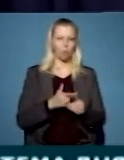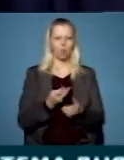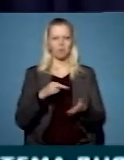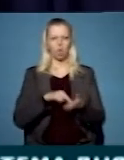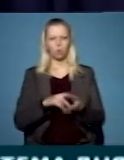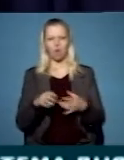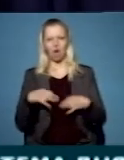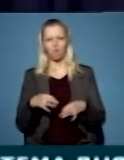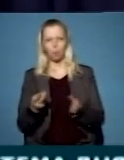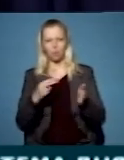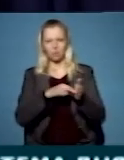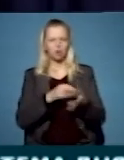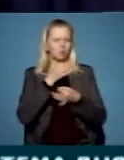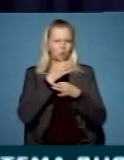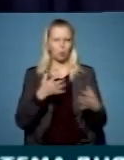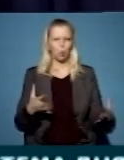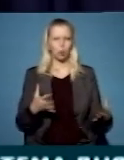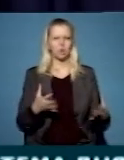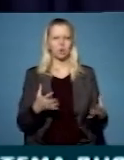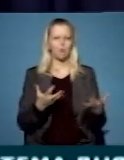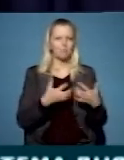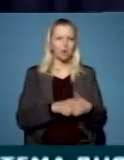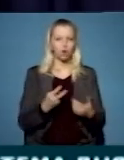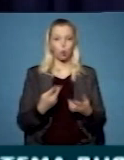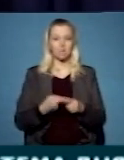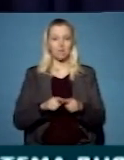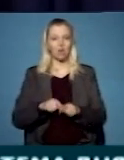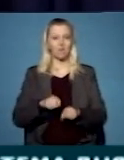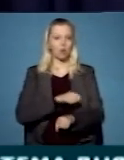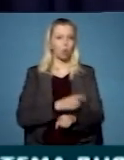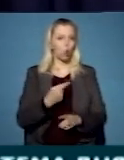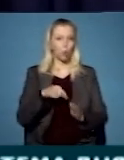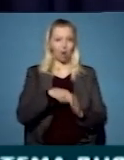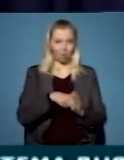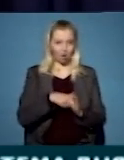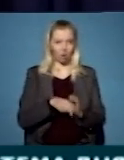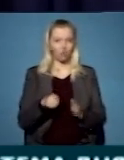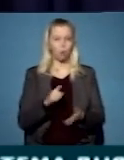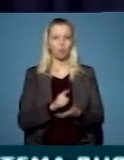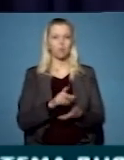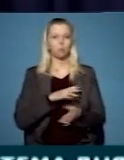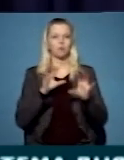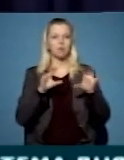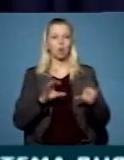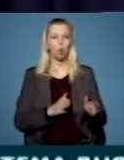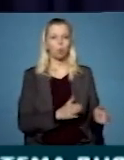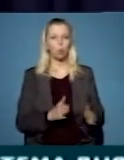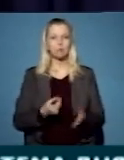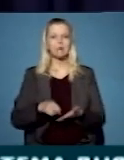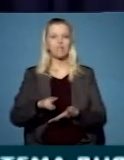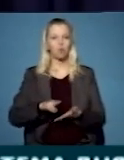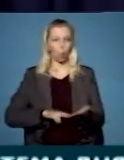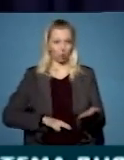встановлений в автомобілі будь-які там певні прилади, якщо це вимірювального якогось характеру, так, вони мають бути в законному порядку